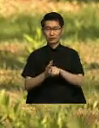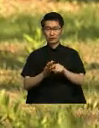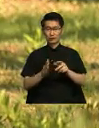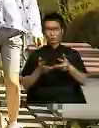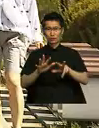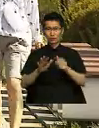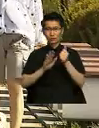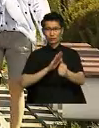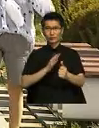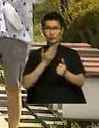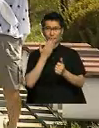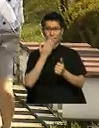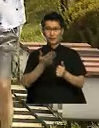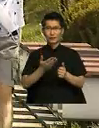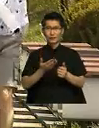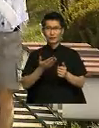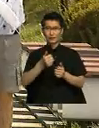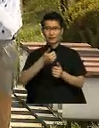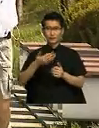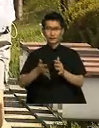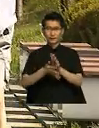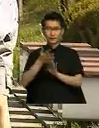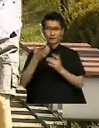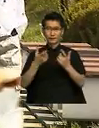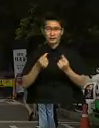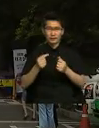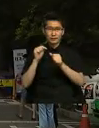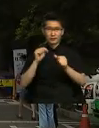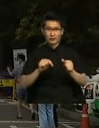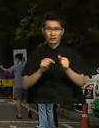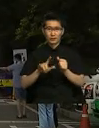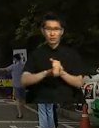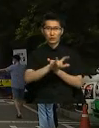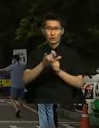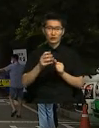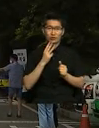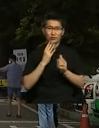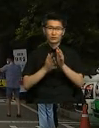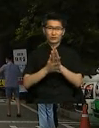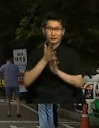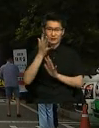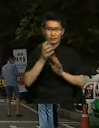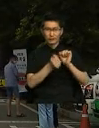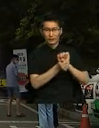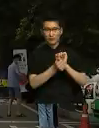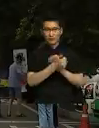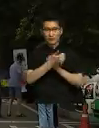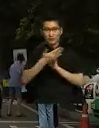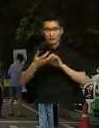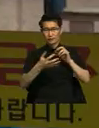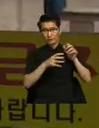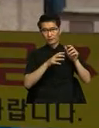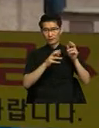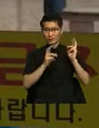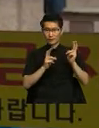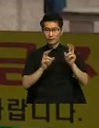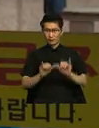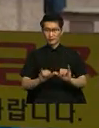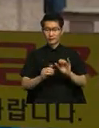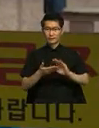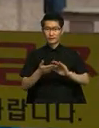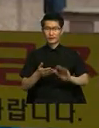찾는 것은 가능합니다 하남시에 이 같은 조치는 콜라 이고 수도권 확산 새가 하남시 에도 영향을 주고 있기